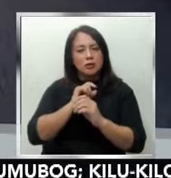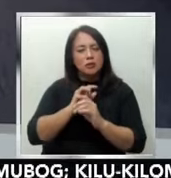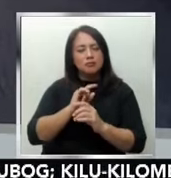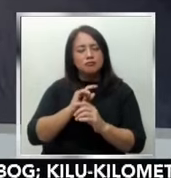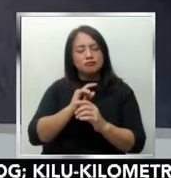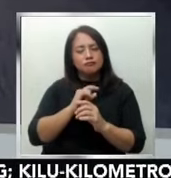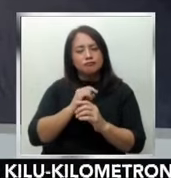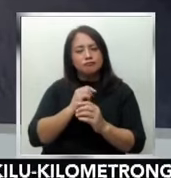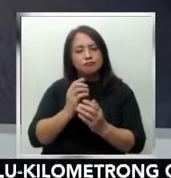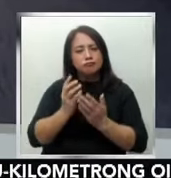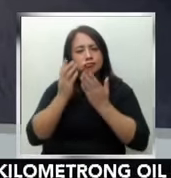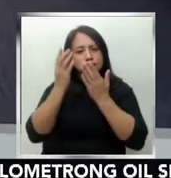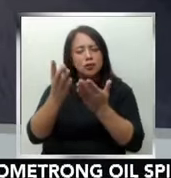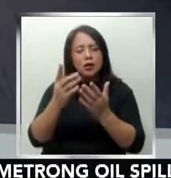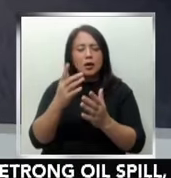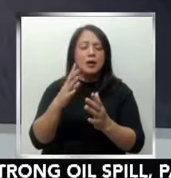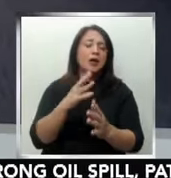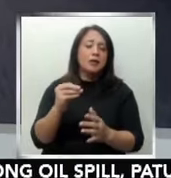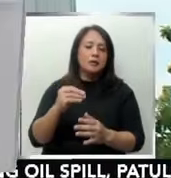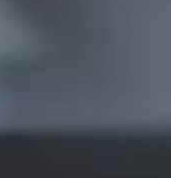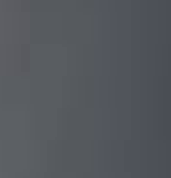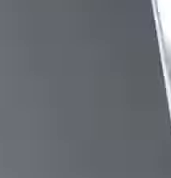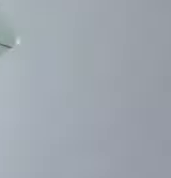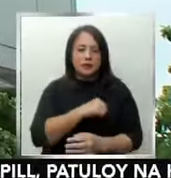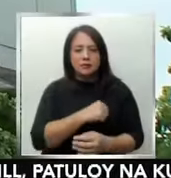nakatutok si Tina Panganiban